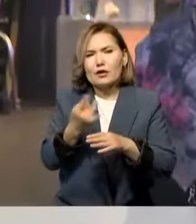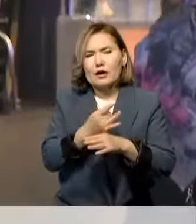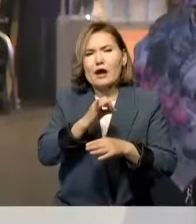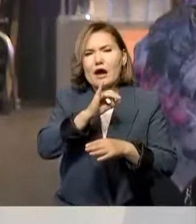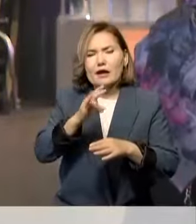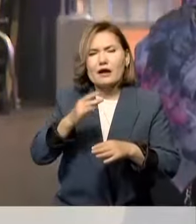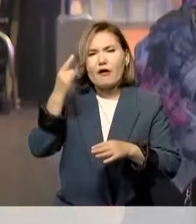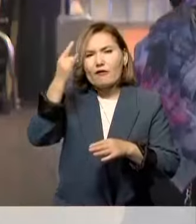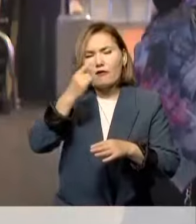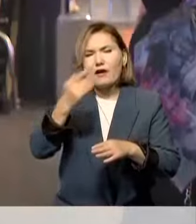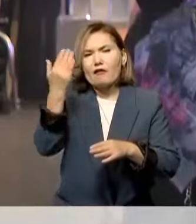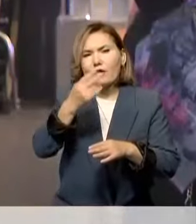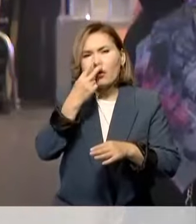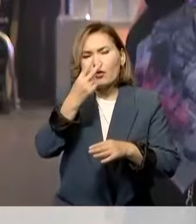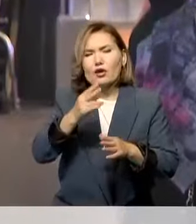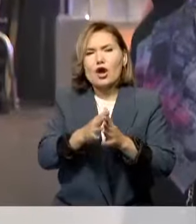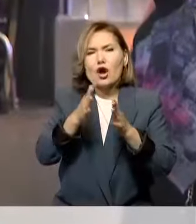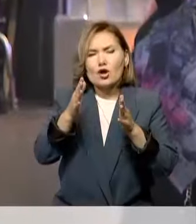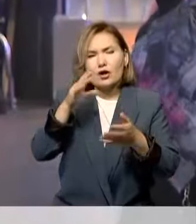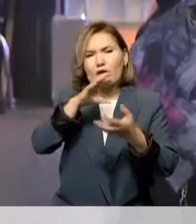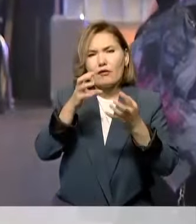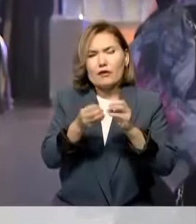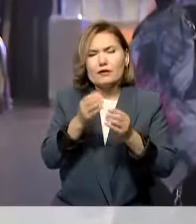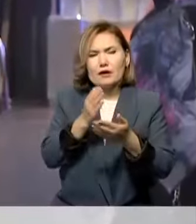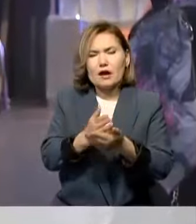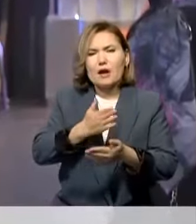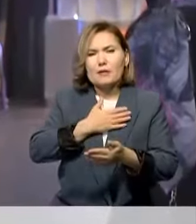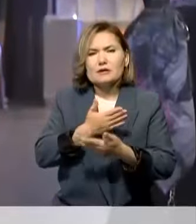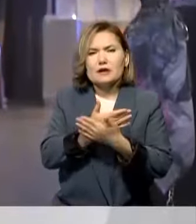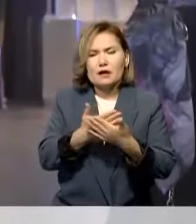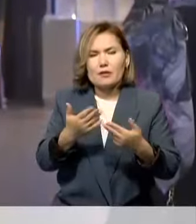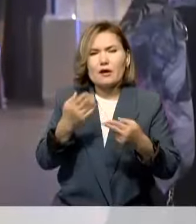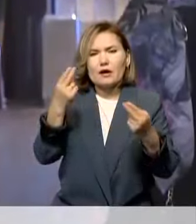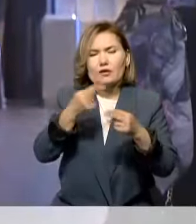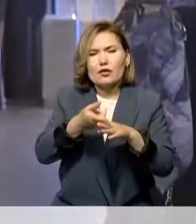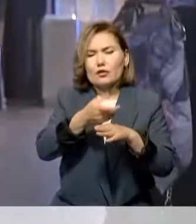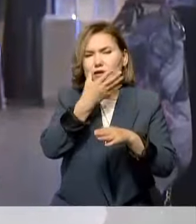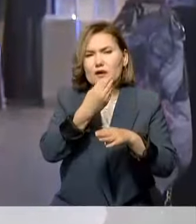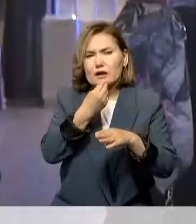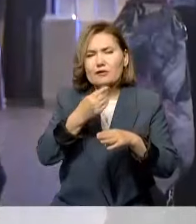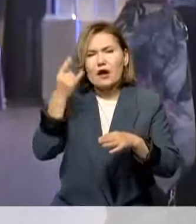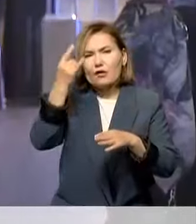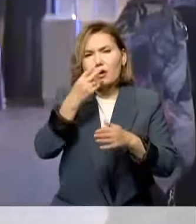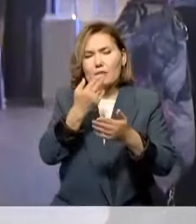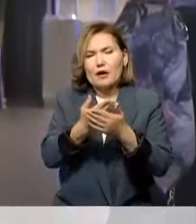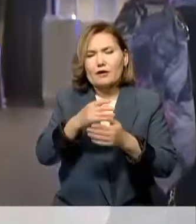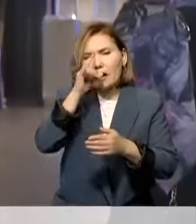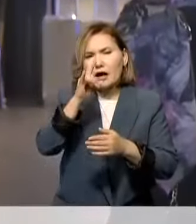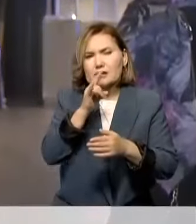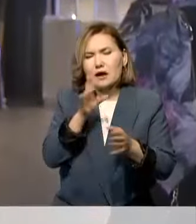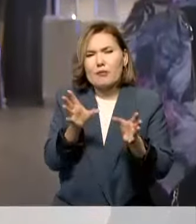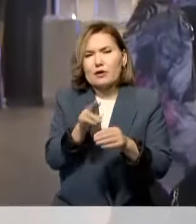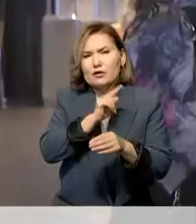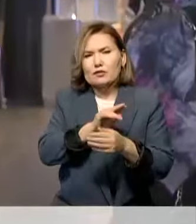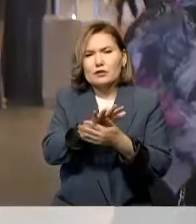ирандық анимациялық фильмнің көрсетілуінде үлкен мән бар деп ойлаймын. Бізде түрлі жанрдағы көркем туындылар көп, соларды көрсетіп, әріптестік байланысты